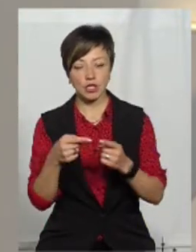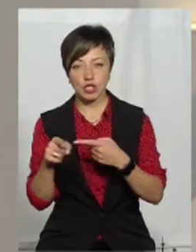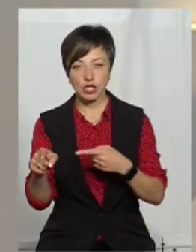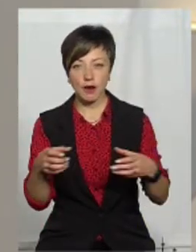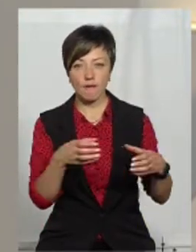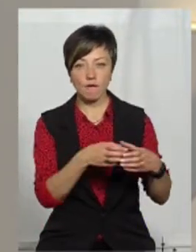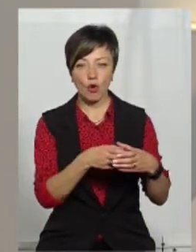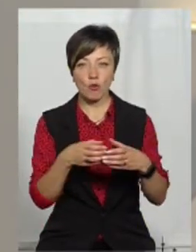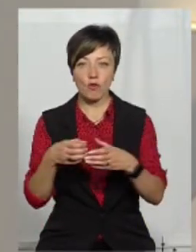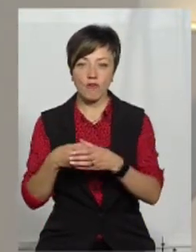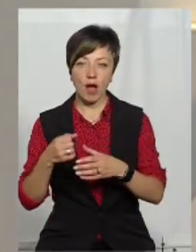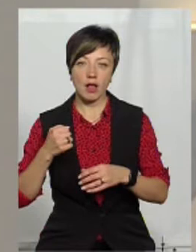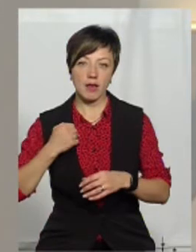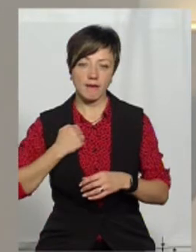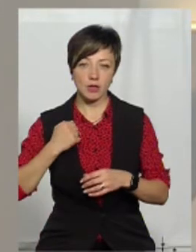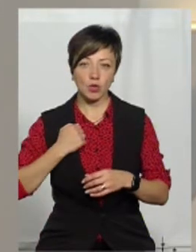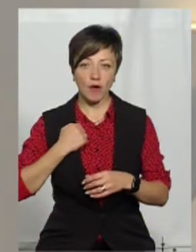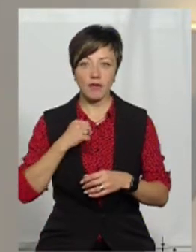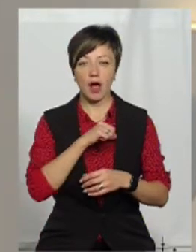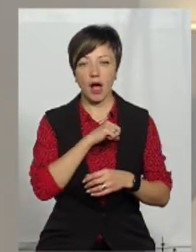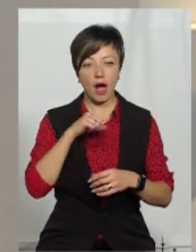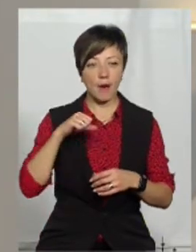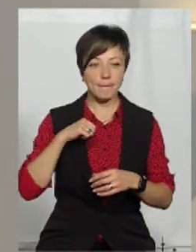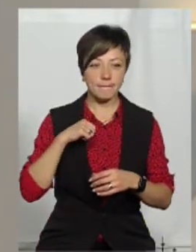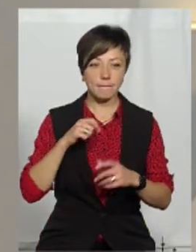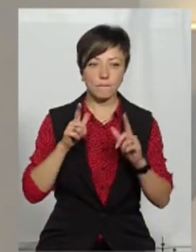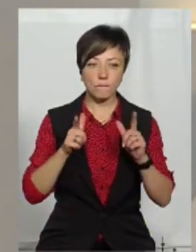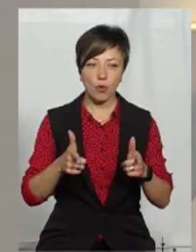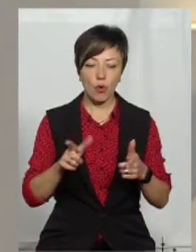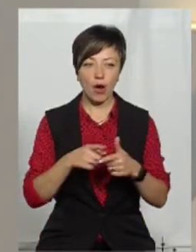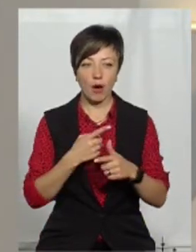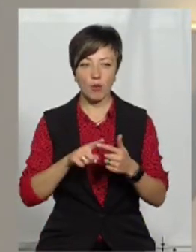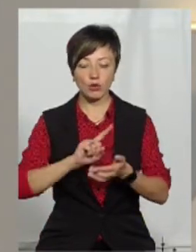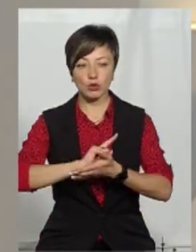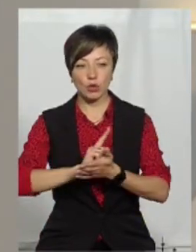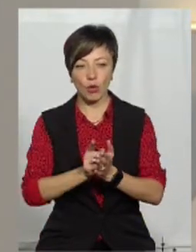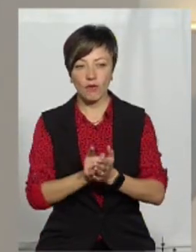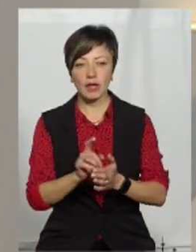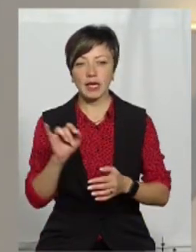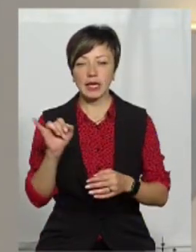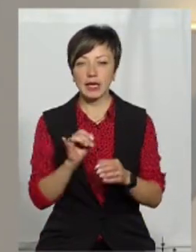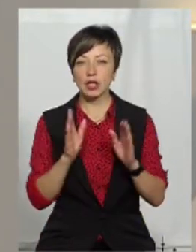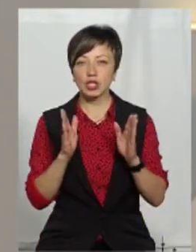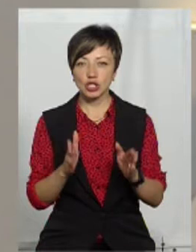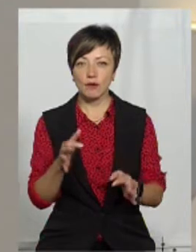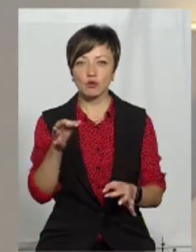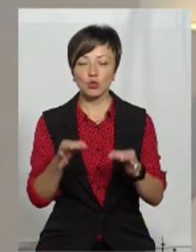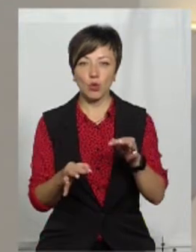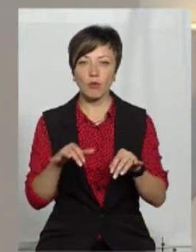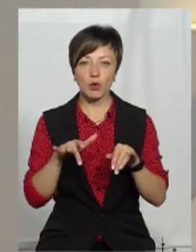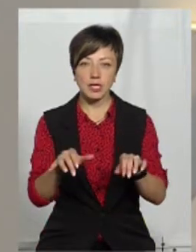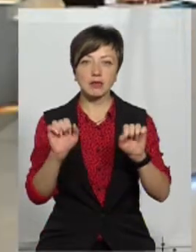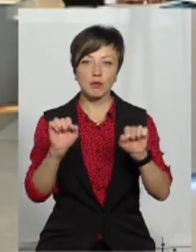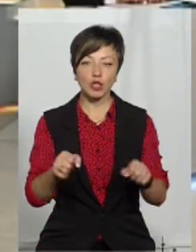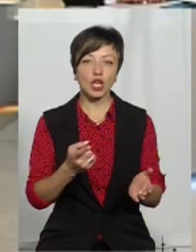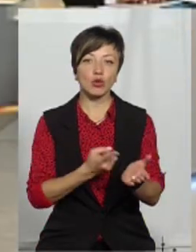формуваннях українських або добровільних, або строкових, і лише в судовому процесі можна довести